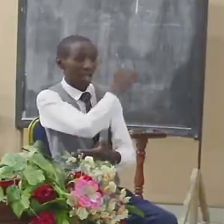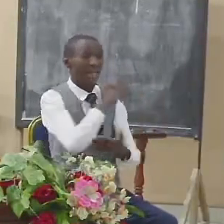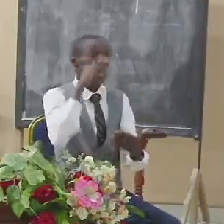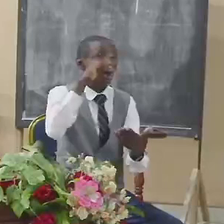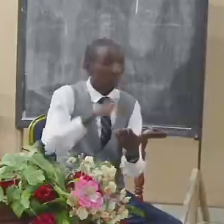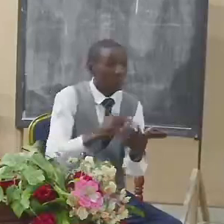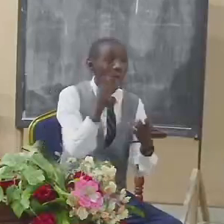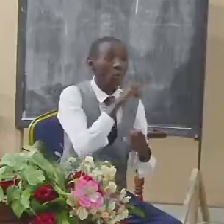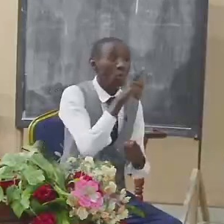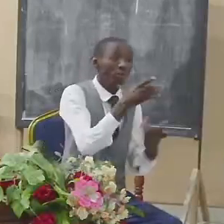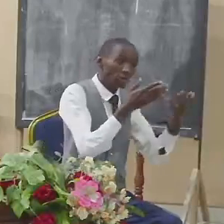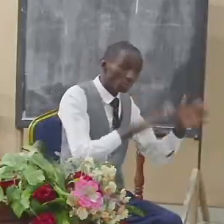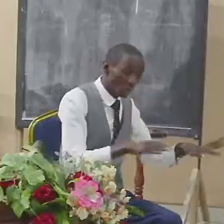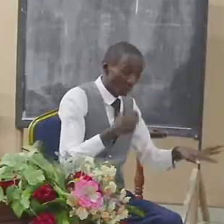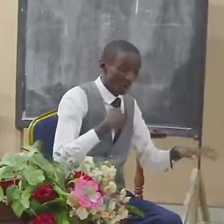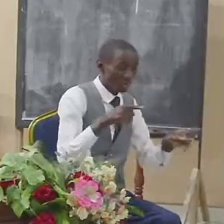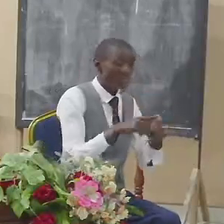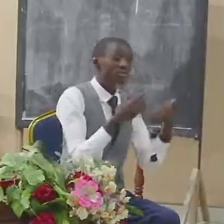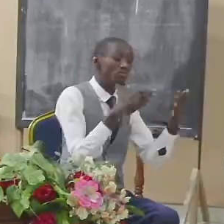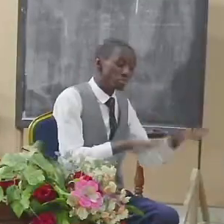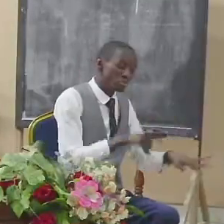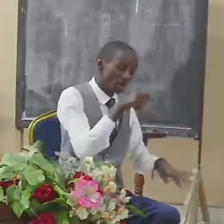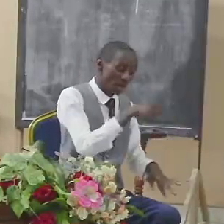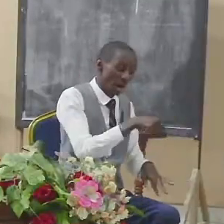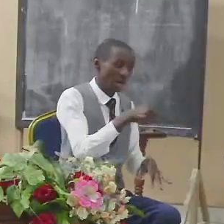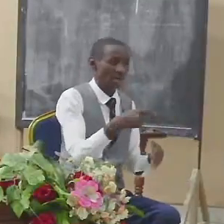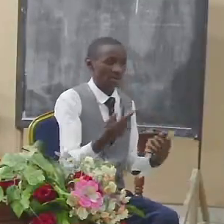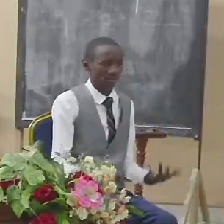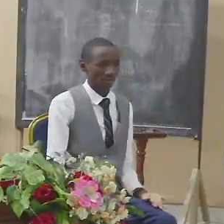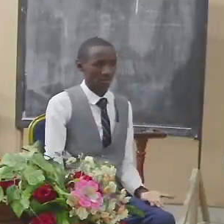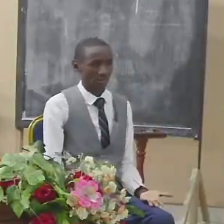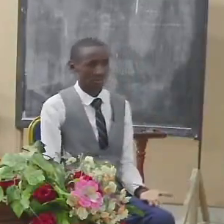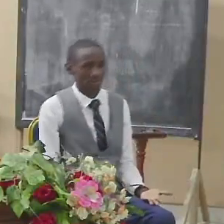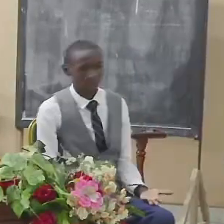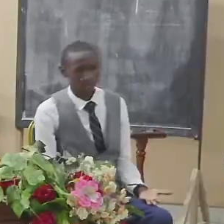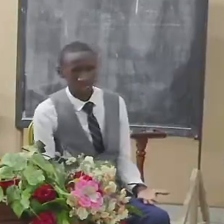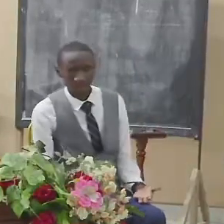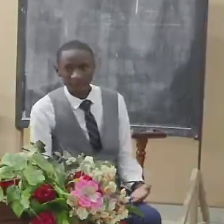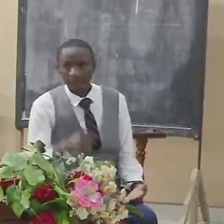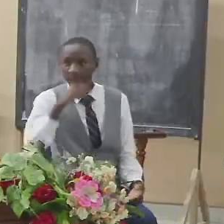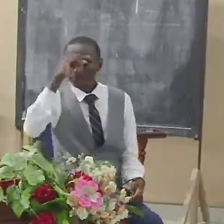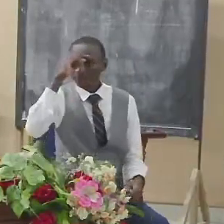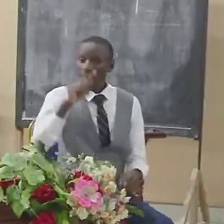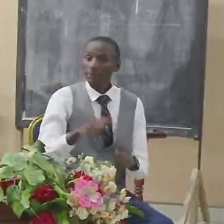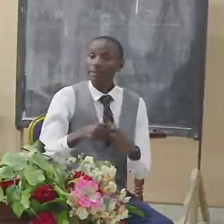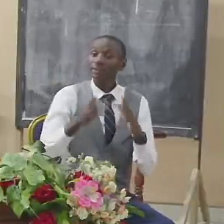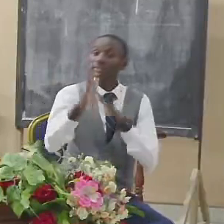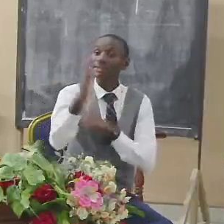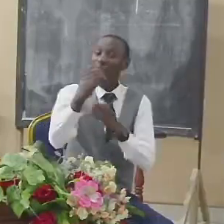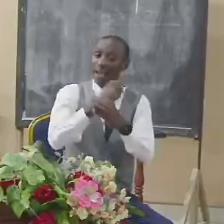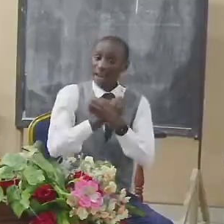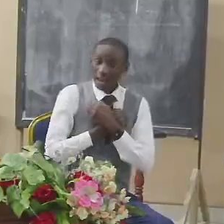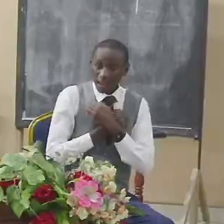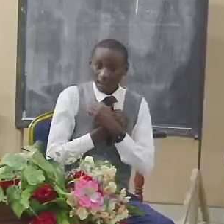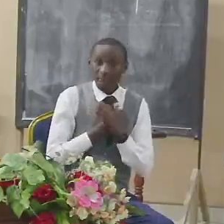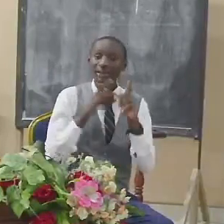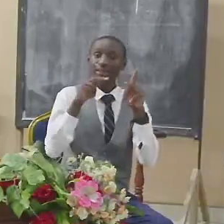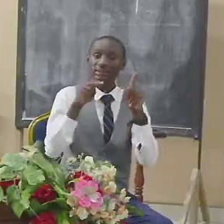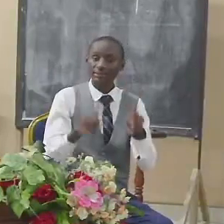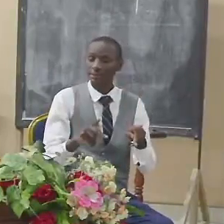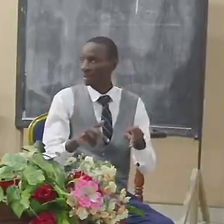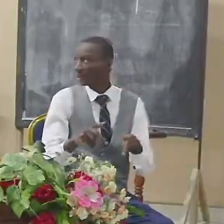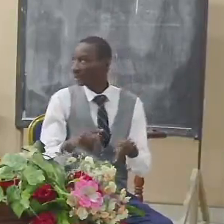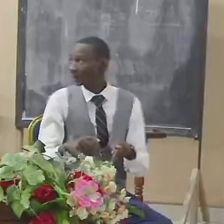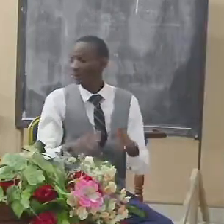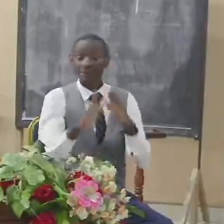Na kwenye utakufia. Na mimi nitakufiaka pale. Dieu des gens sérieux. Mungu anapenda watu wanyofu. Yeye